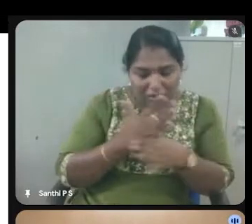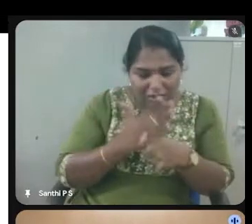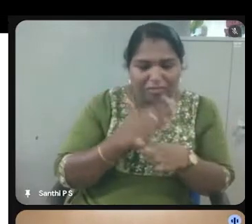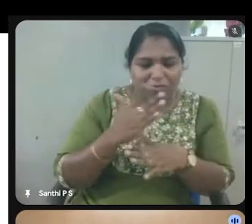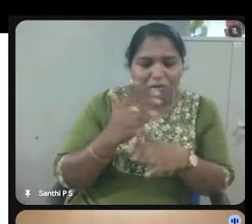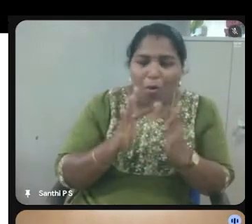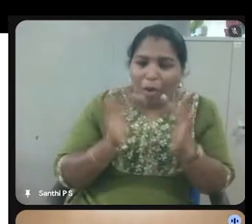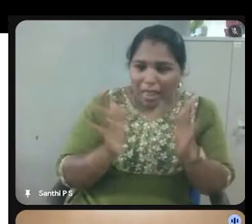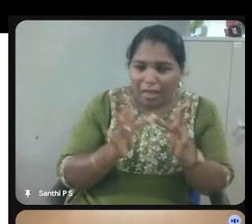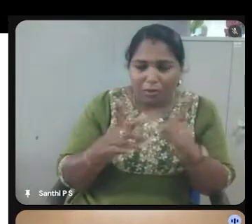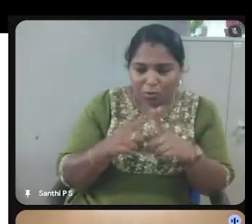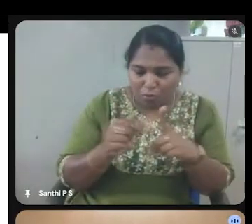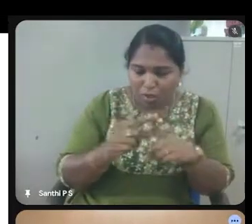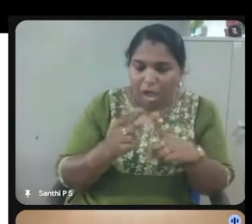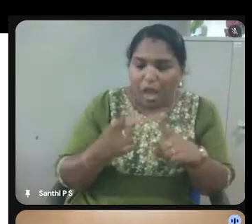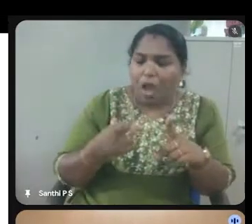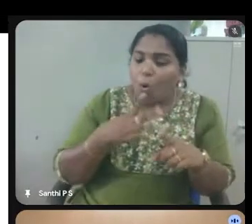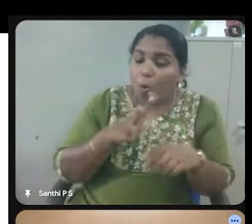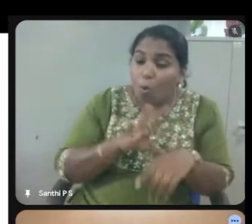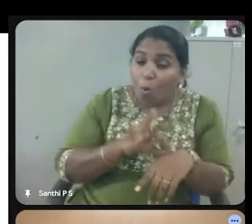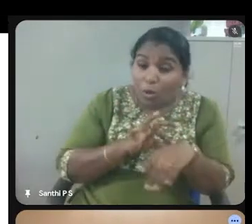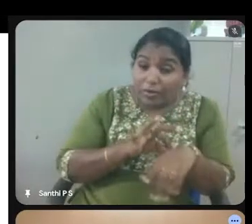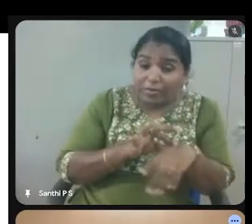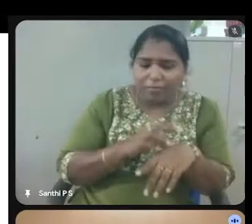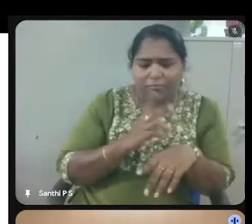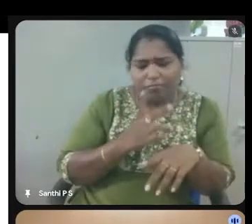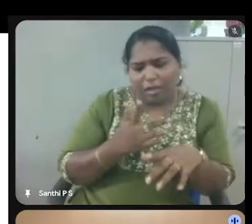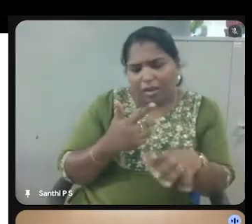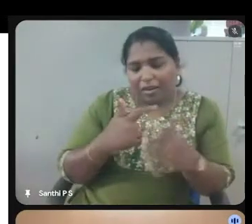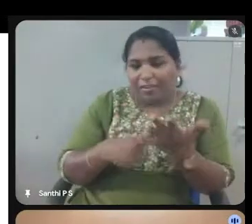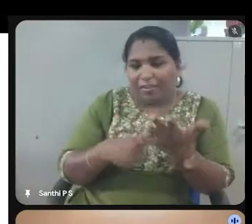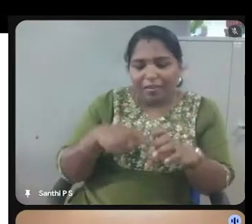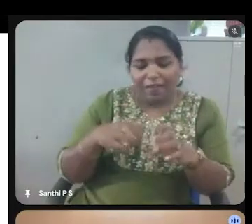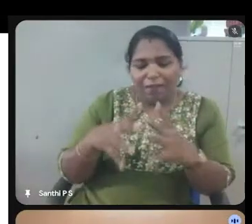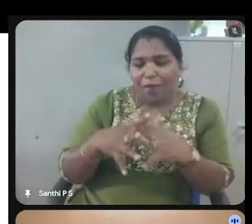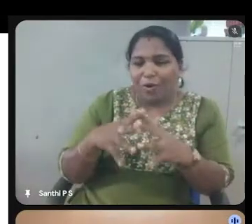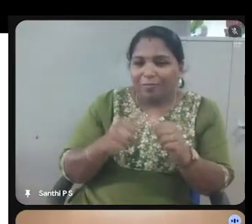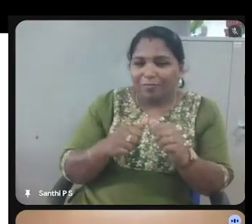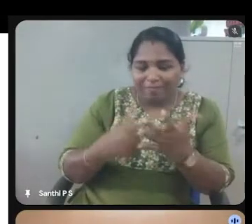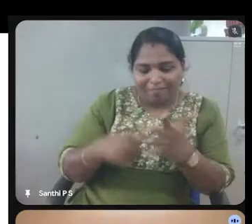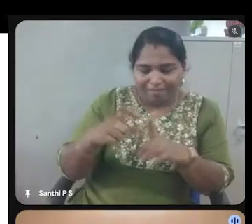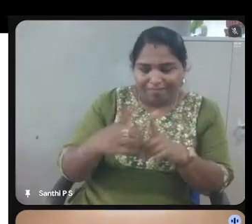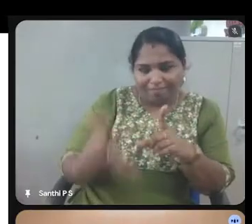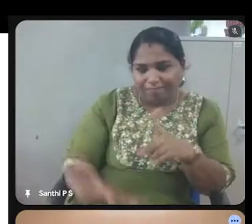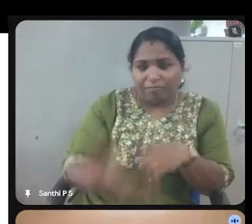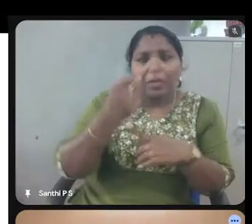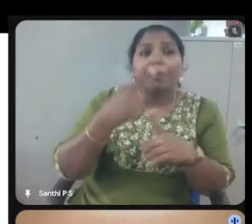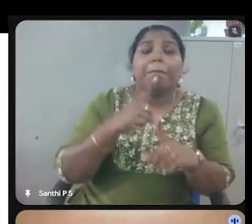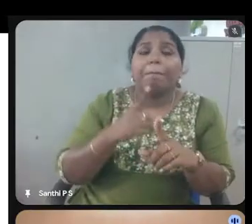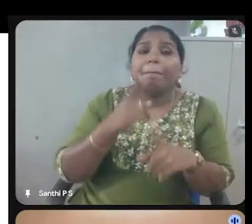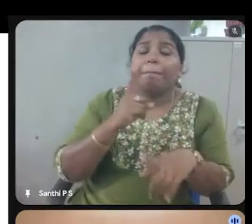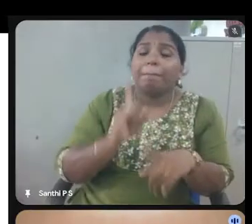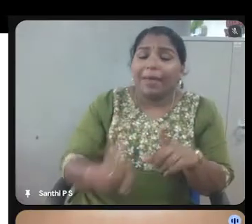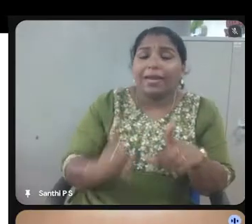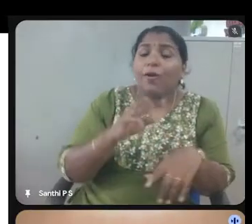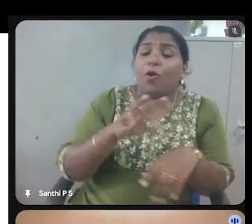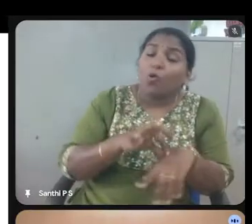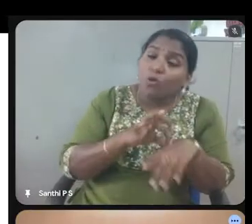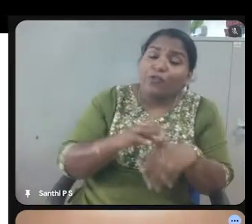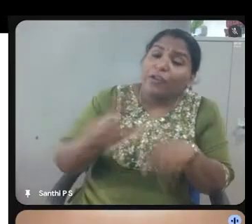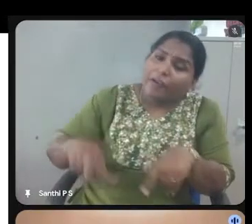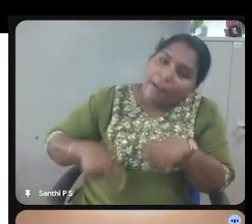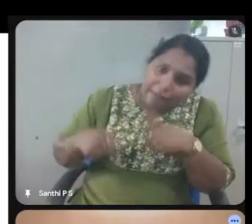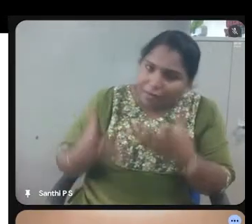അത് കഴിഞ്ഞിട്ട് റിയൽ ലൈഫിലോട്ട് വരുമ്പോൾ അത്രയും പെട്ടെന്ന് എന്താ പറയുക റിവാർഡോ അല്ലെങ്കിൽ റീഇൻഫോഴ്സ്മെന്റോ കിട്ടിയെന്ന് വരില്ല. അപ്പോൾ സ്വാഭാവികമായിട്ടും